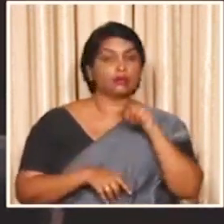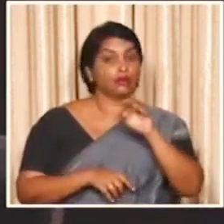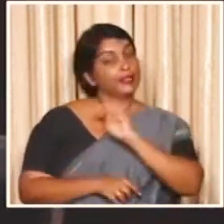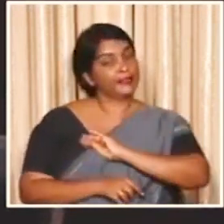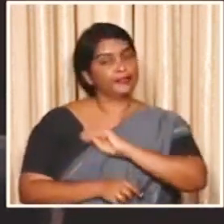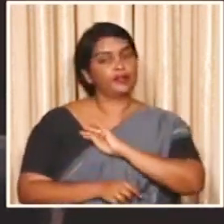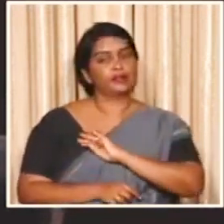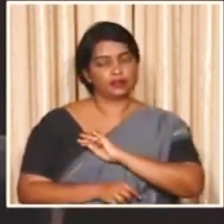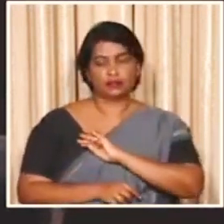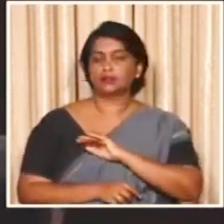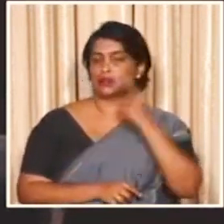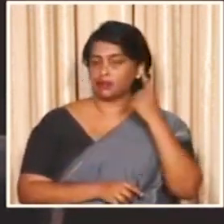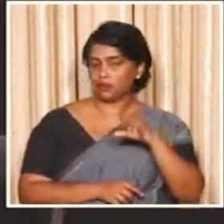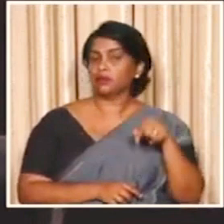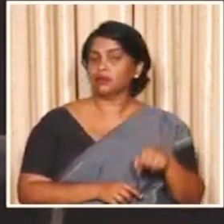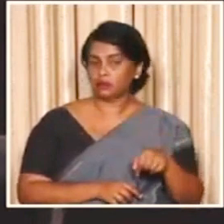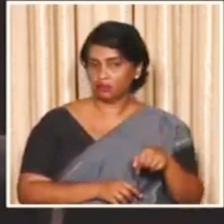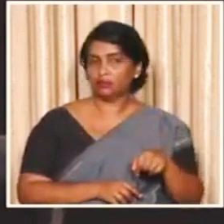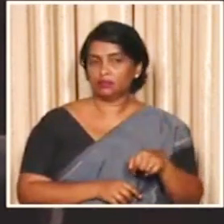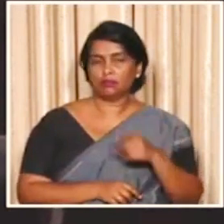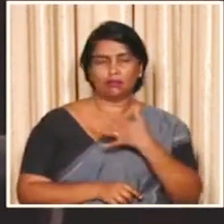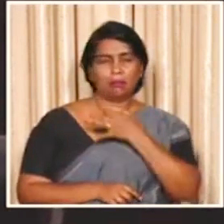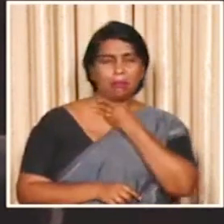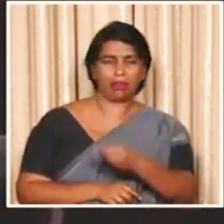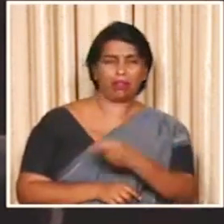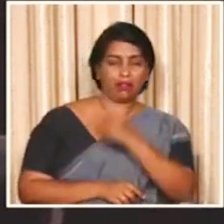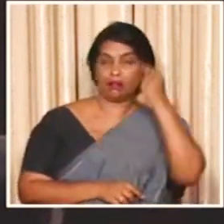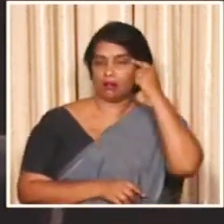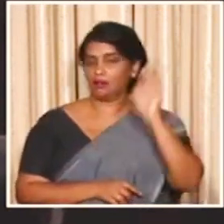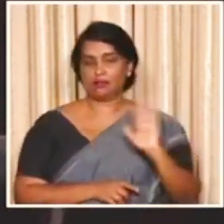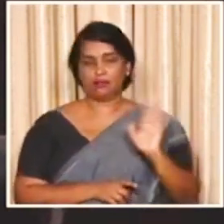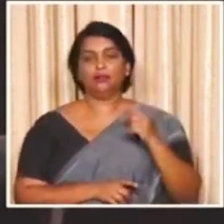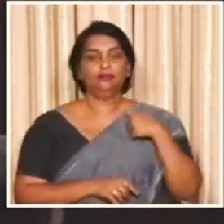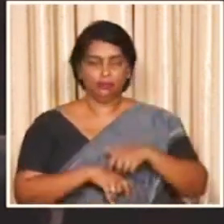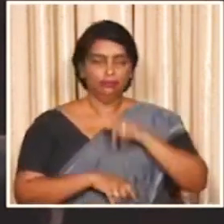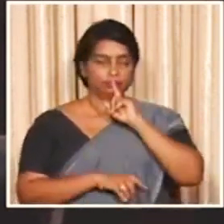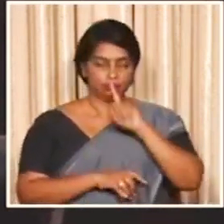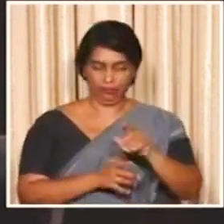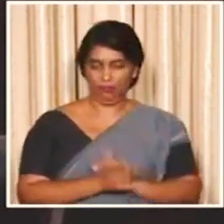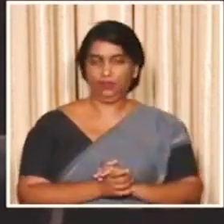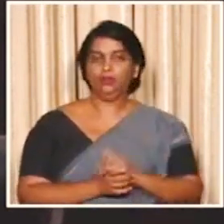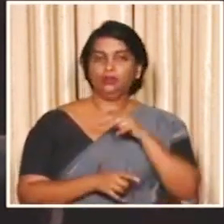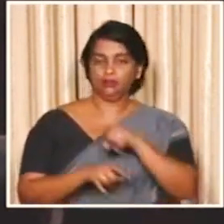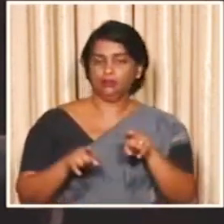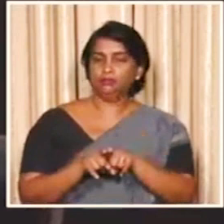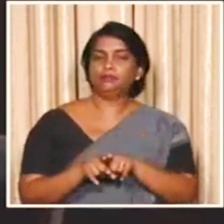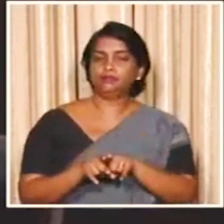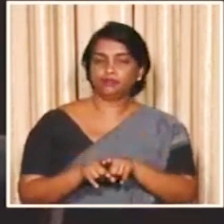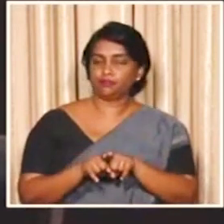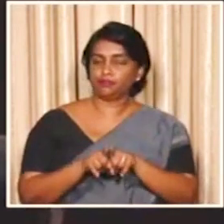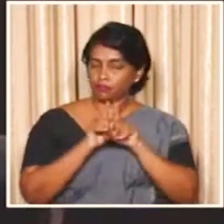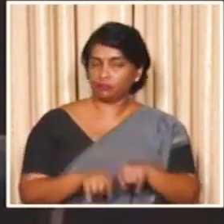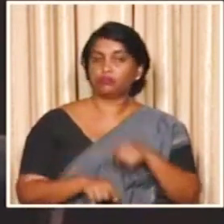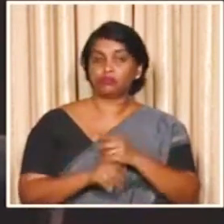ඒ ඉවසීම තමයි අත් වශයෙන්ම අද නිවටකමක්සේ සලකන්න එපා කියලා තමයි අපි මේ අවස්ථාවේදී කියන්නේ. ඉතින් මේ වගේ ඒක